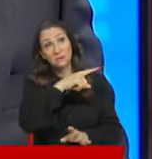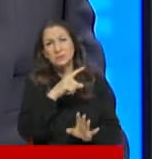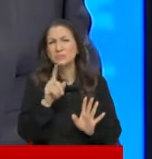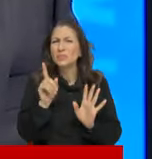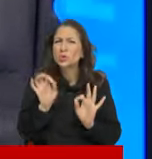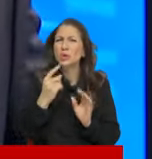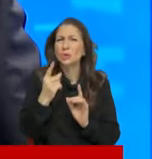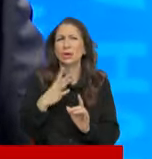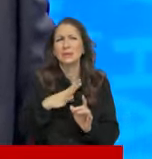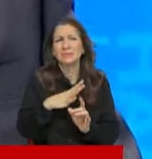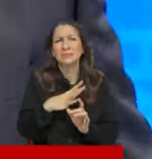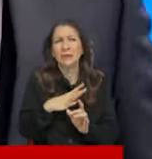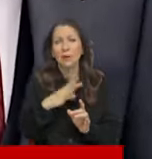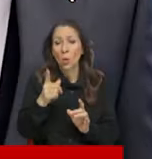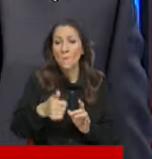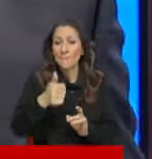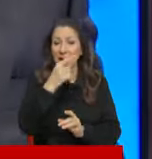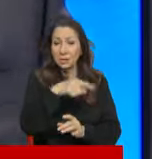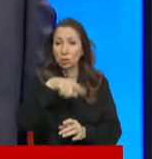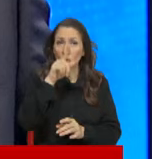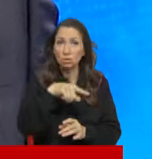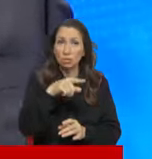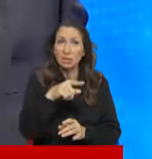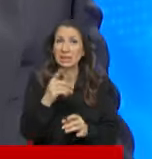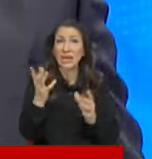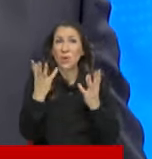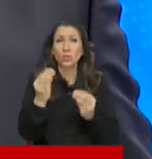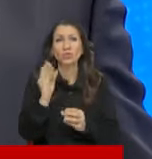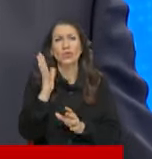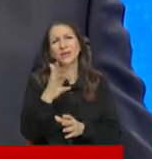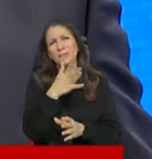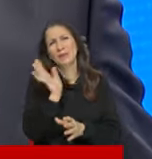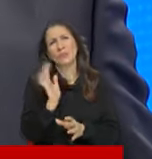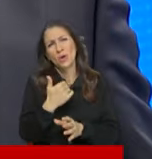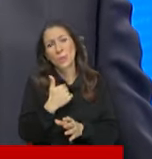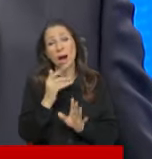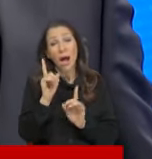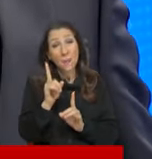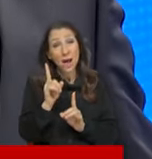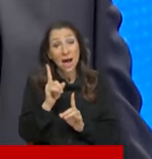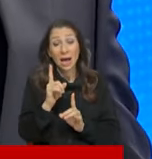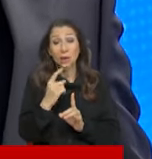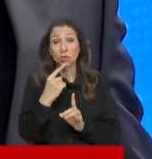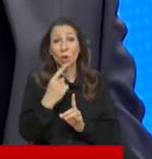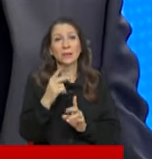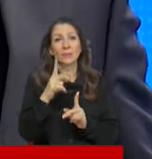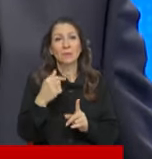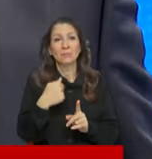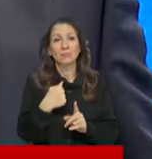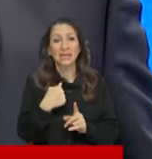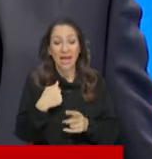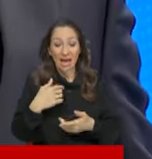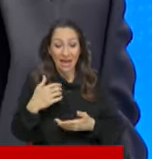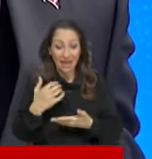Efendim şöyle ifade edeyim yani bu Bakanlığın gündeminin ya ne olduğunu çok fazla bilme şansım yoktur ancak ifade ettiğim gibi biz bize